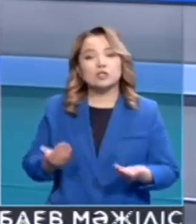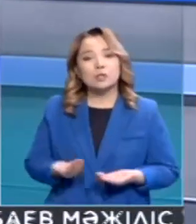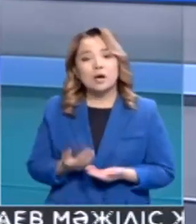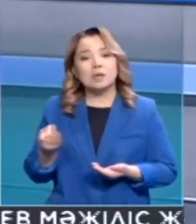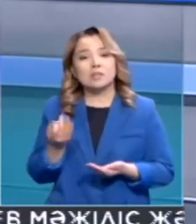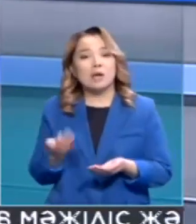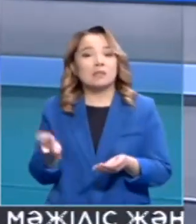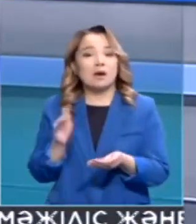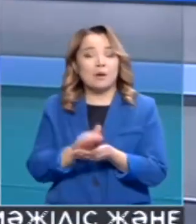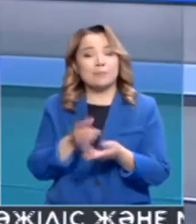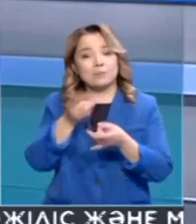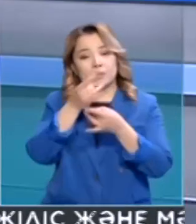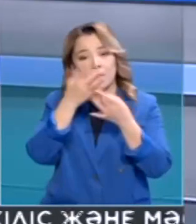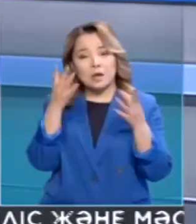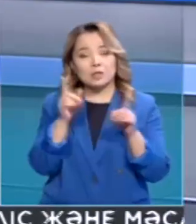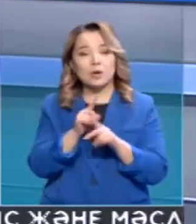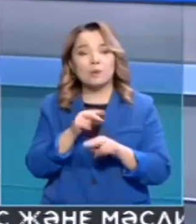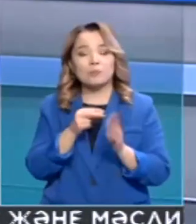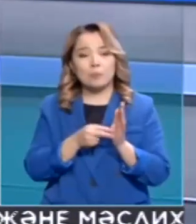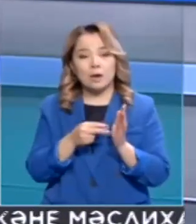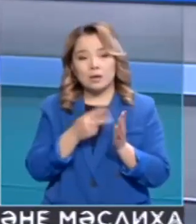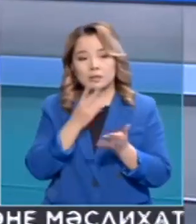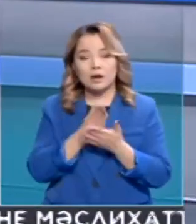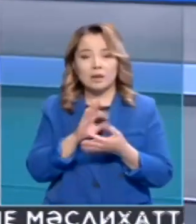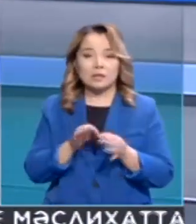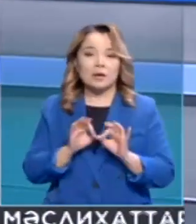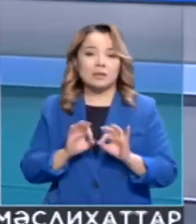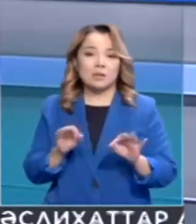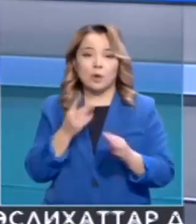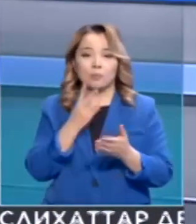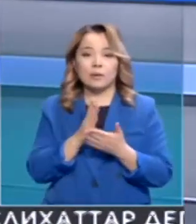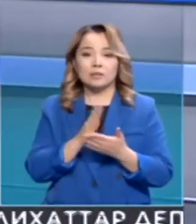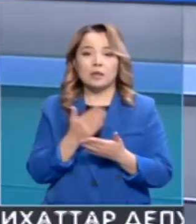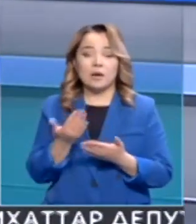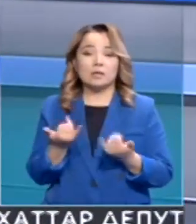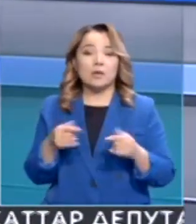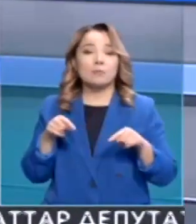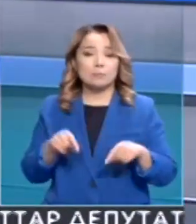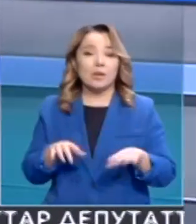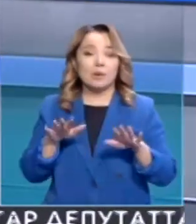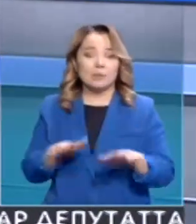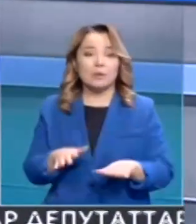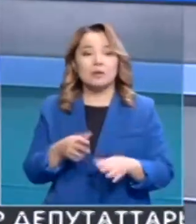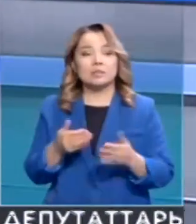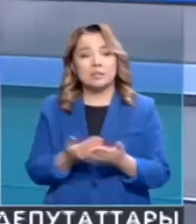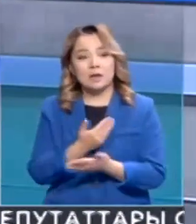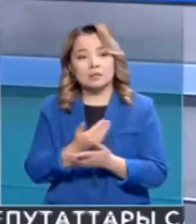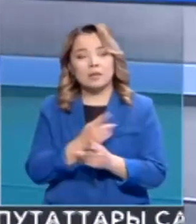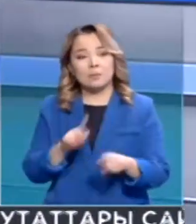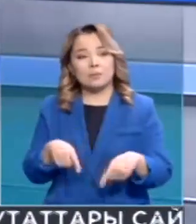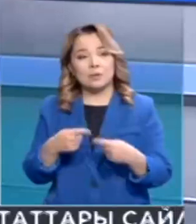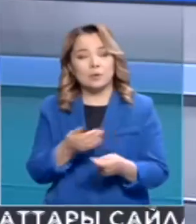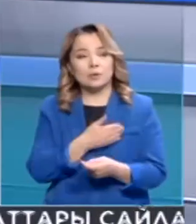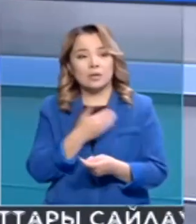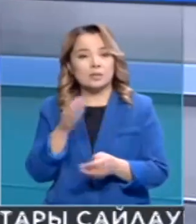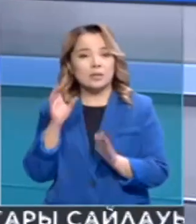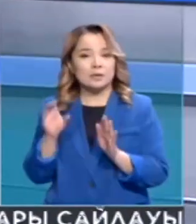тіршілігімен танысып, мәдениетіне баға берді. Әріптесім Ая Мүтәлі дәл сол алаңнан ақпарат беруге әзір тұр екен.